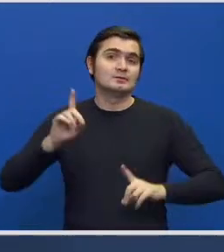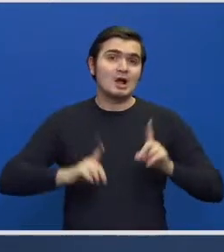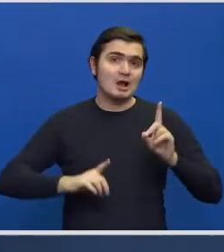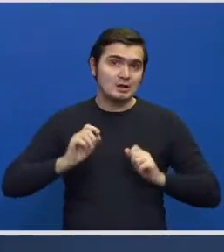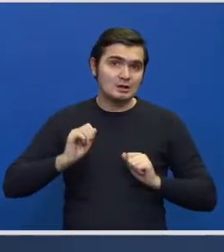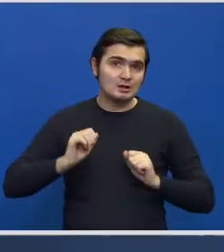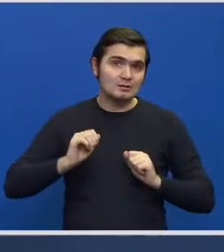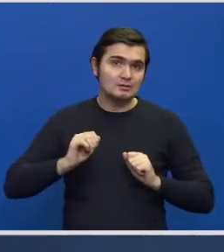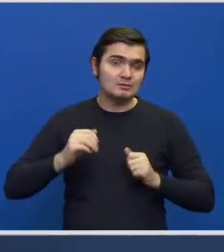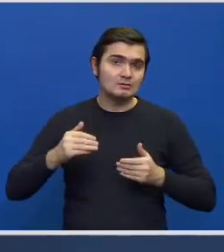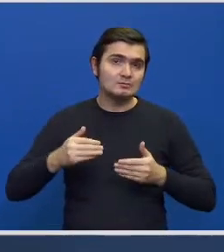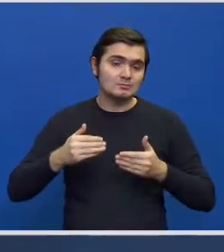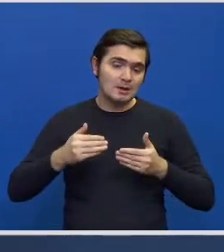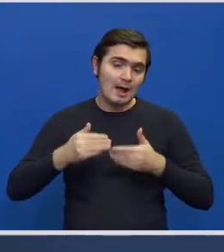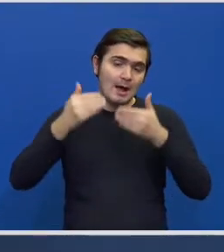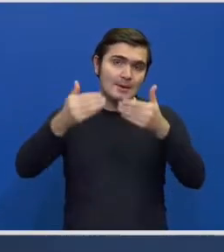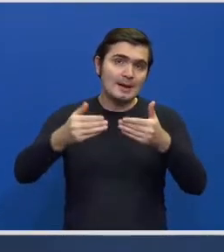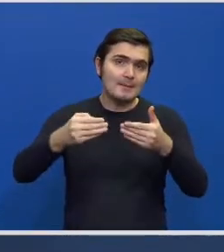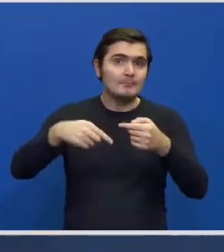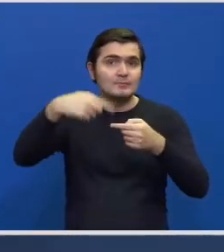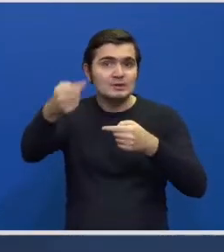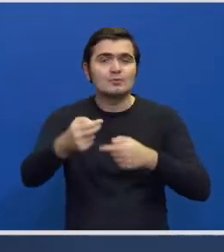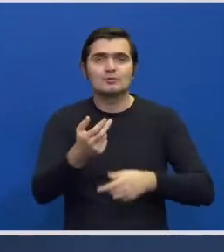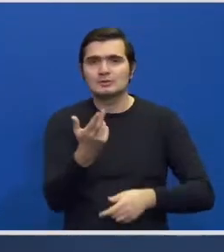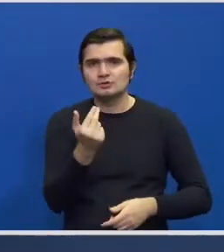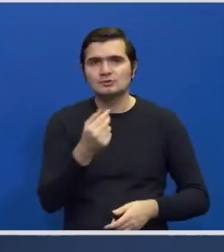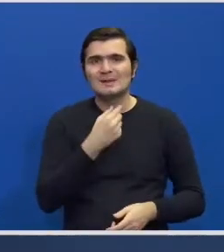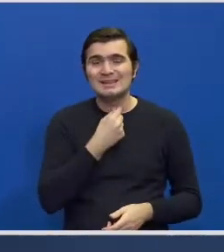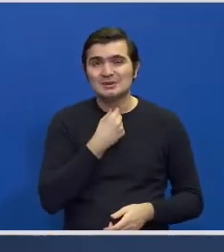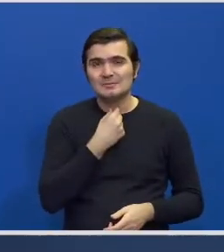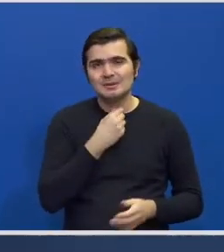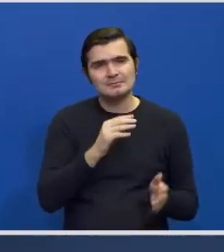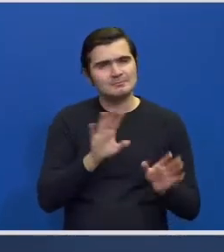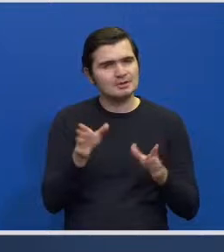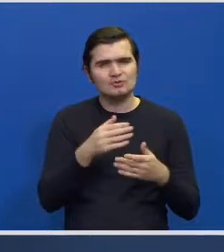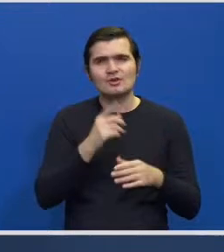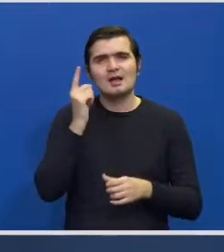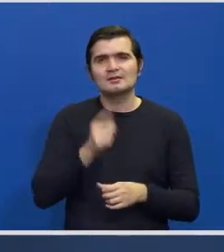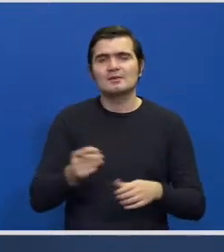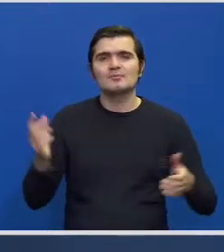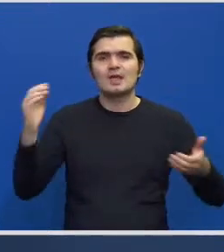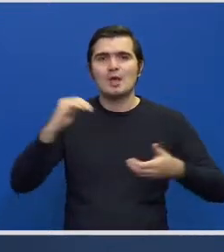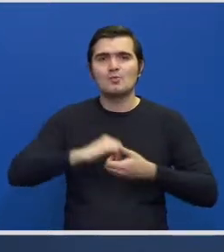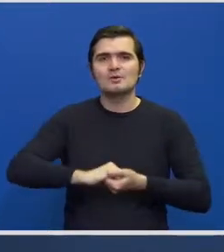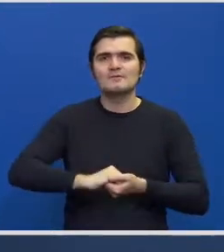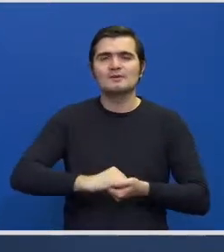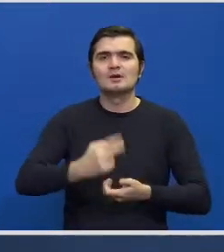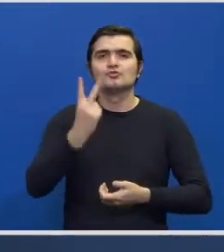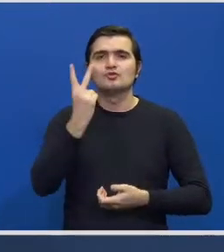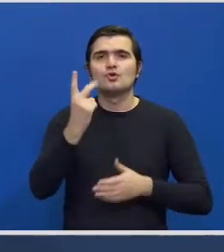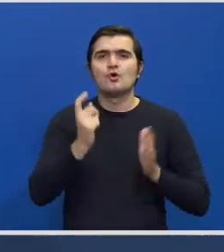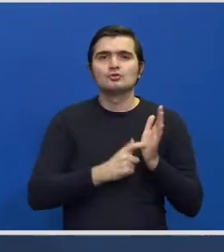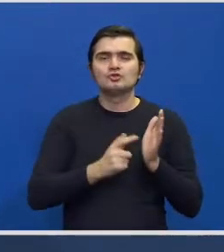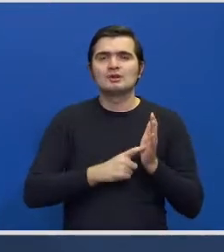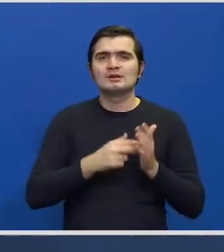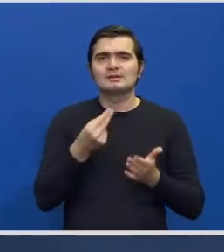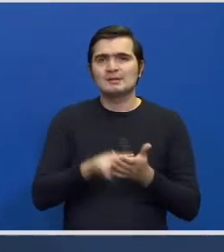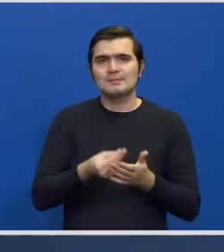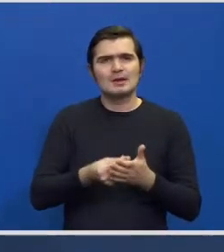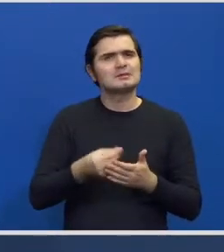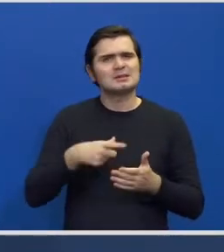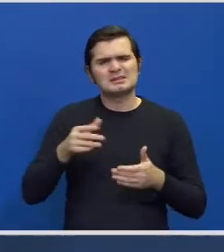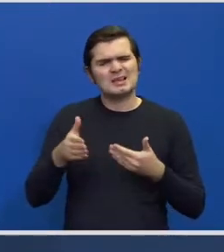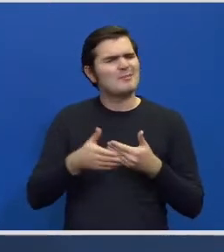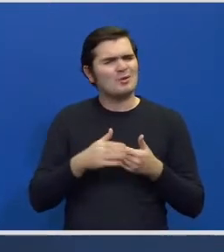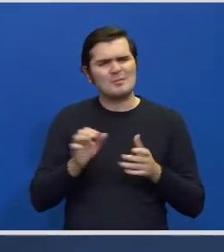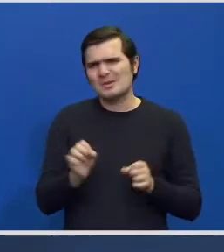regulamentul. Dacă am amânat dincolo de 15 decembrie, deja trebuie unificate două